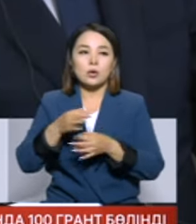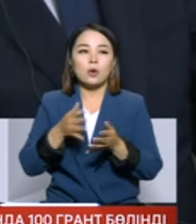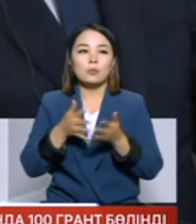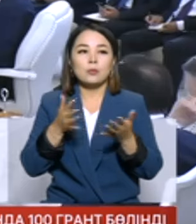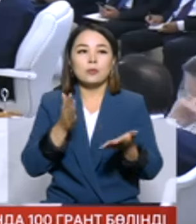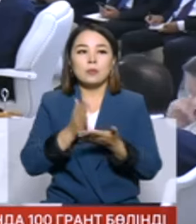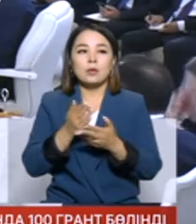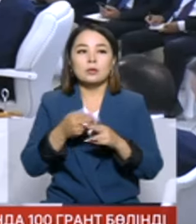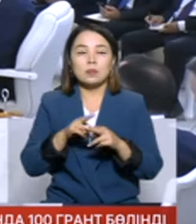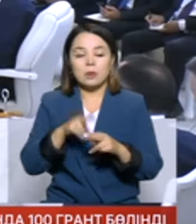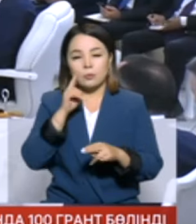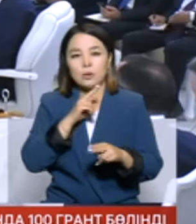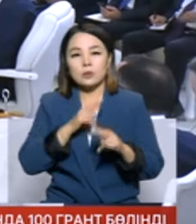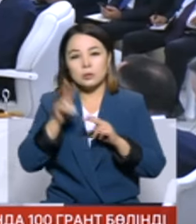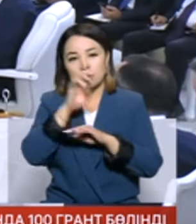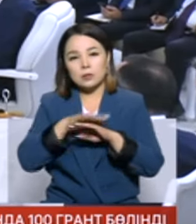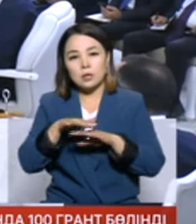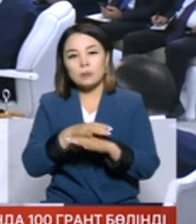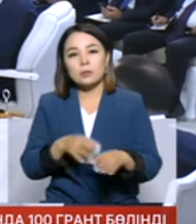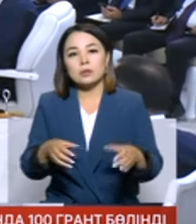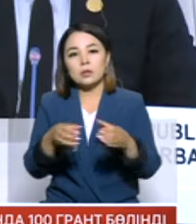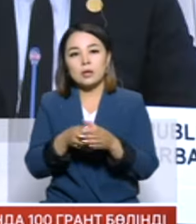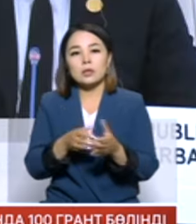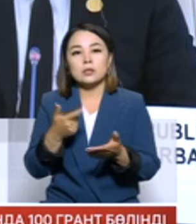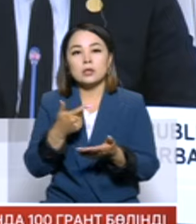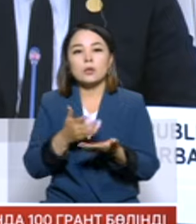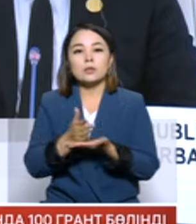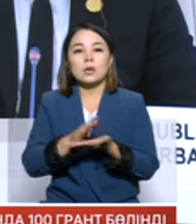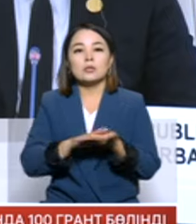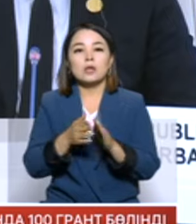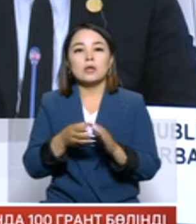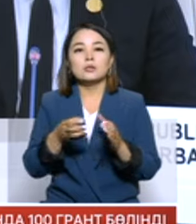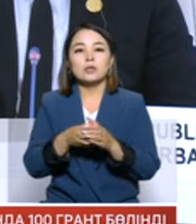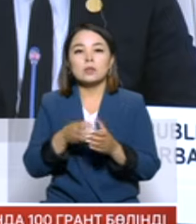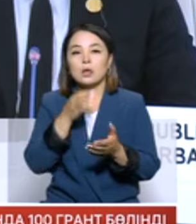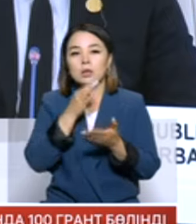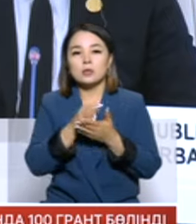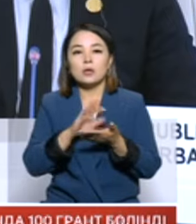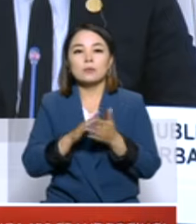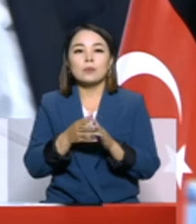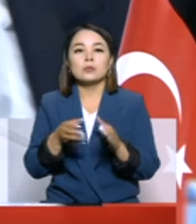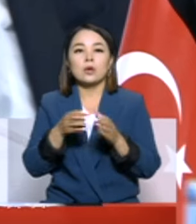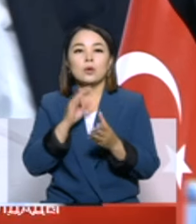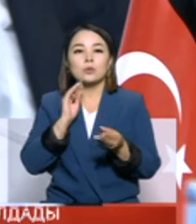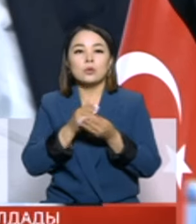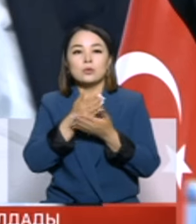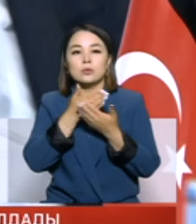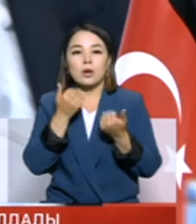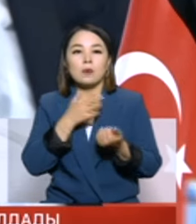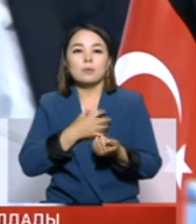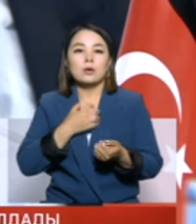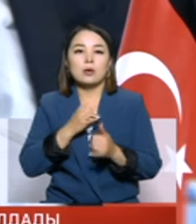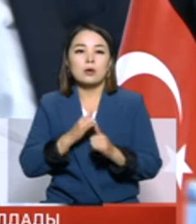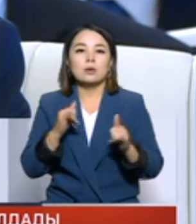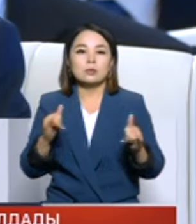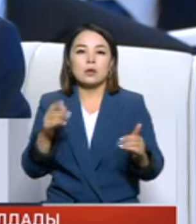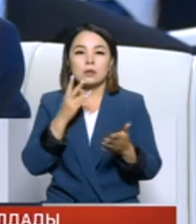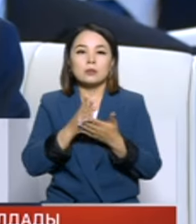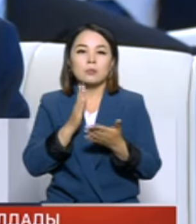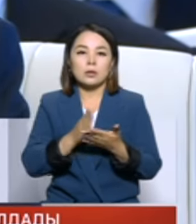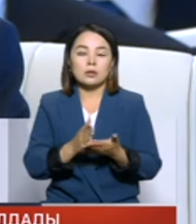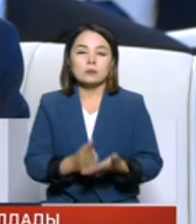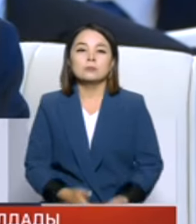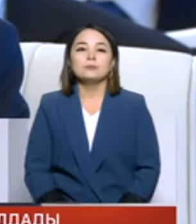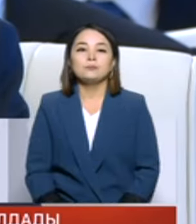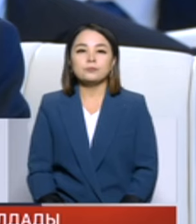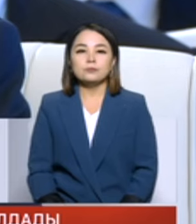Соның негізгісі бауырлас елдердің бірлігі. Геосаяси ахуал ушығып, жаһанда тұрақсыздық орнағанда мұның маңызы арта түсті.